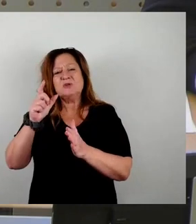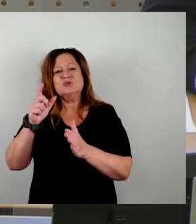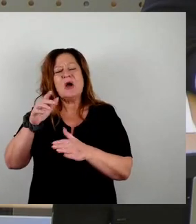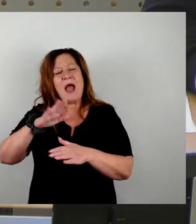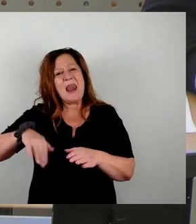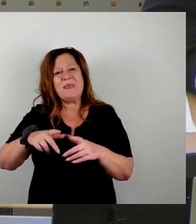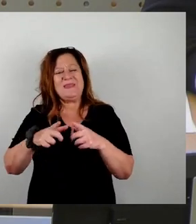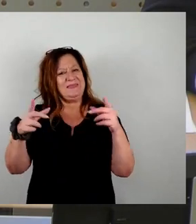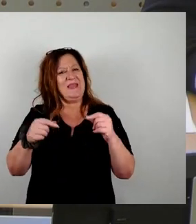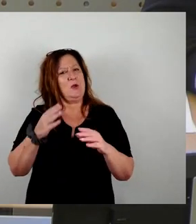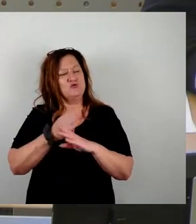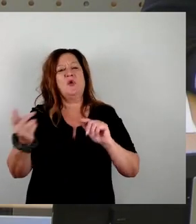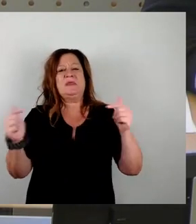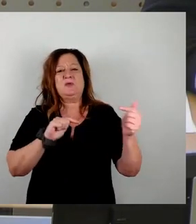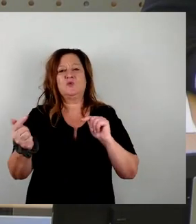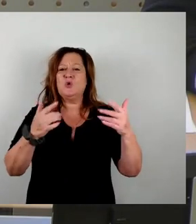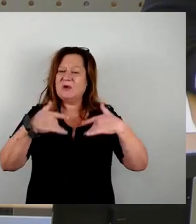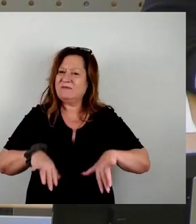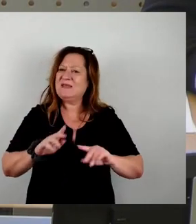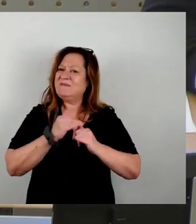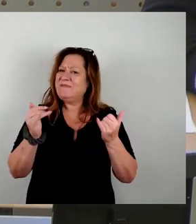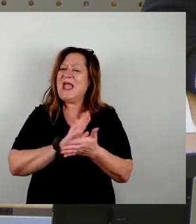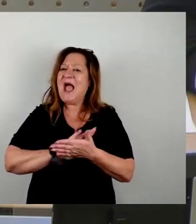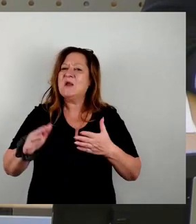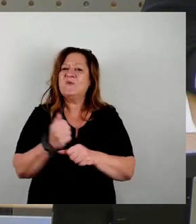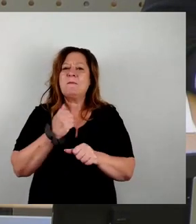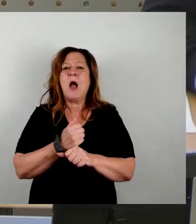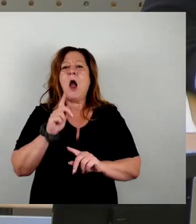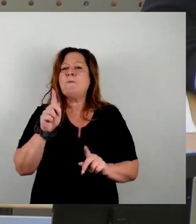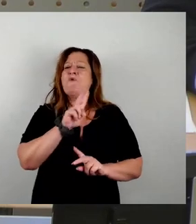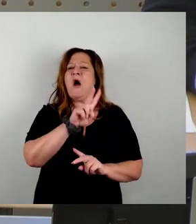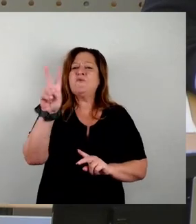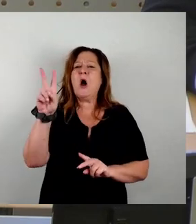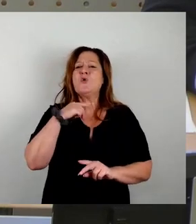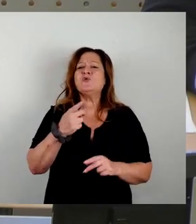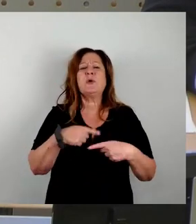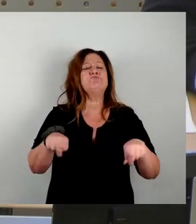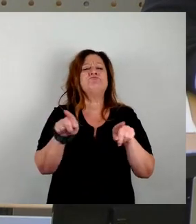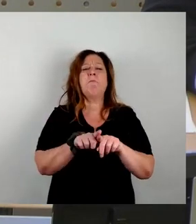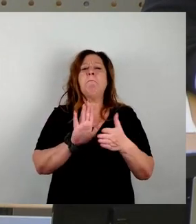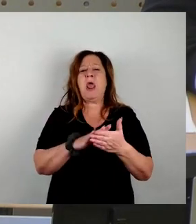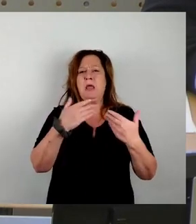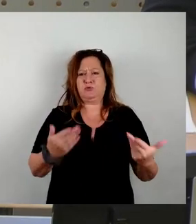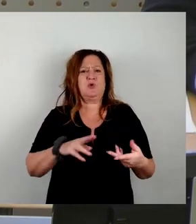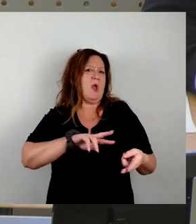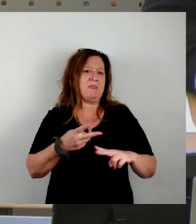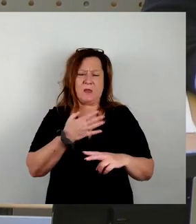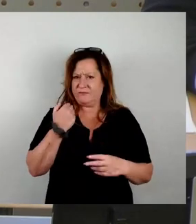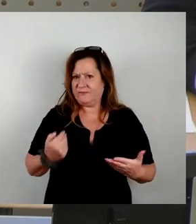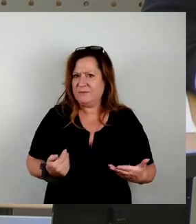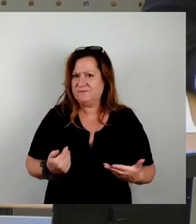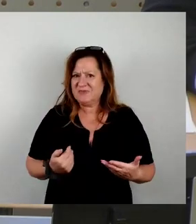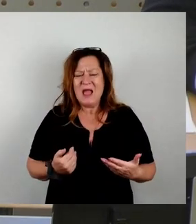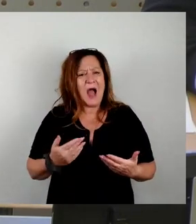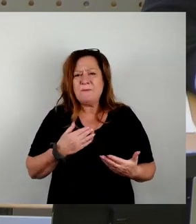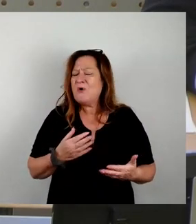eigentlich weiterentwickeln. Und die Haltung des VVOs, wir lassen das einfach alles so, wie es ist und gucken mal, was passiert, die hat mich noch nie überzeugt. Und aus